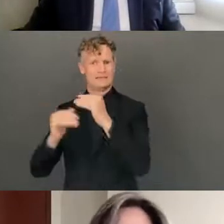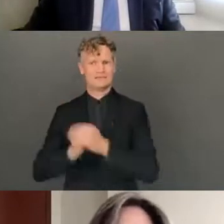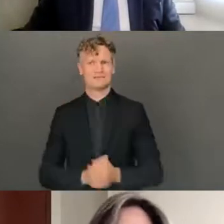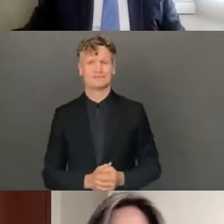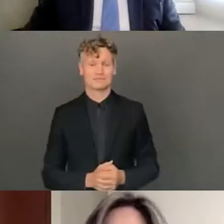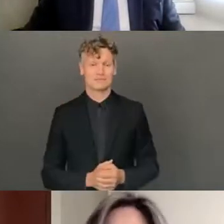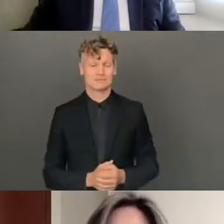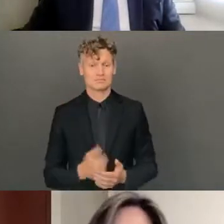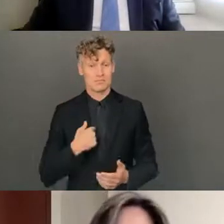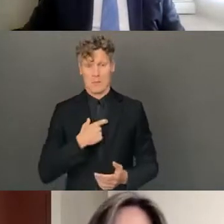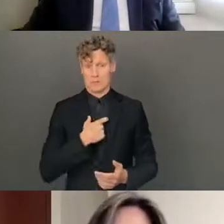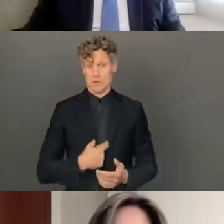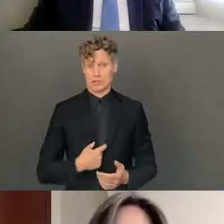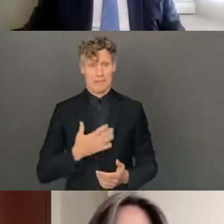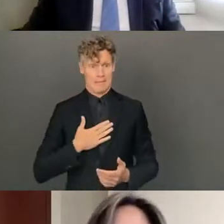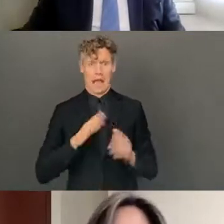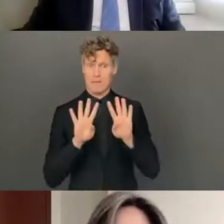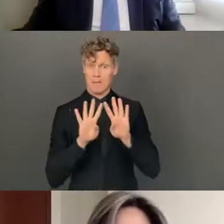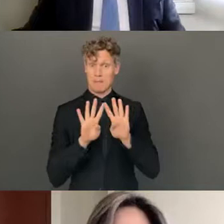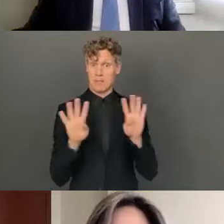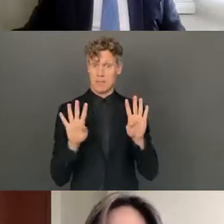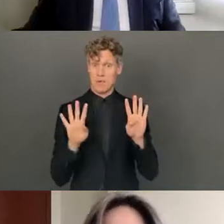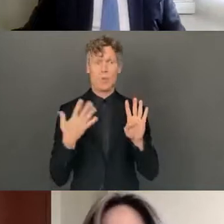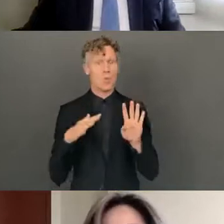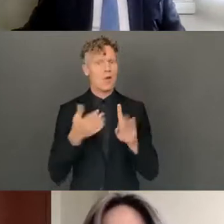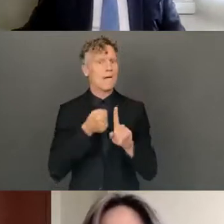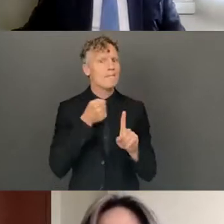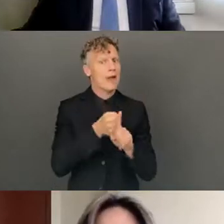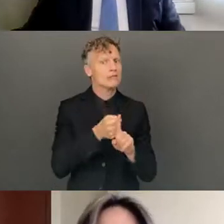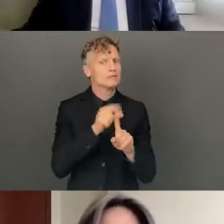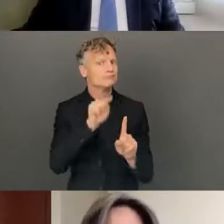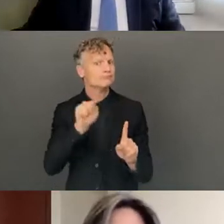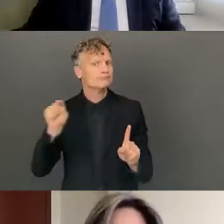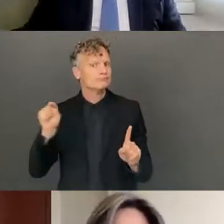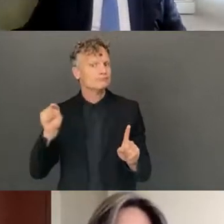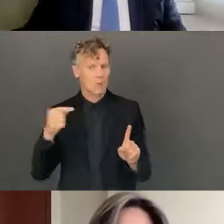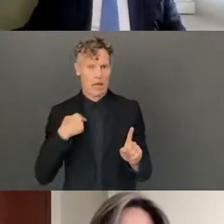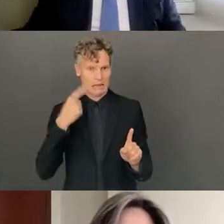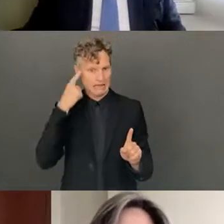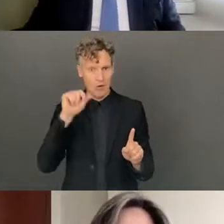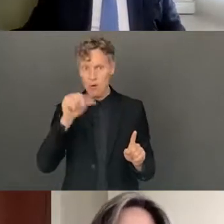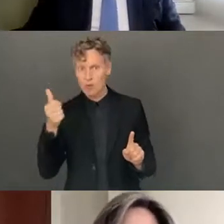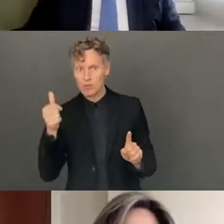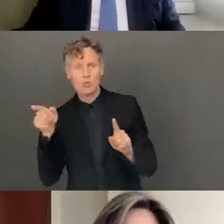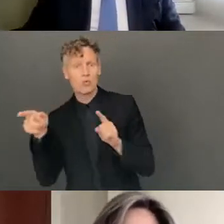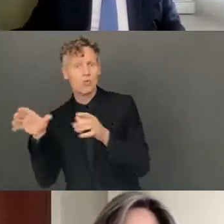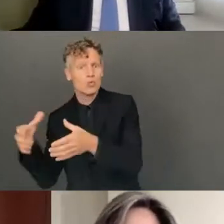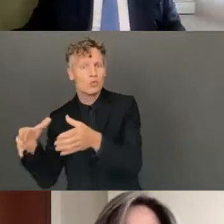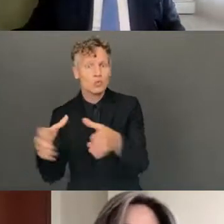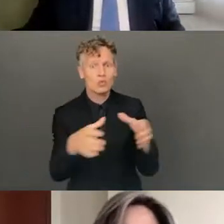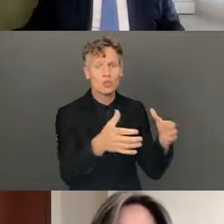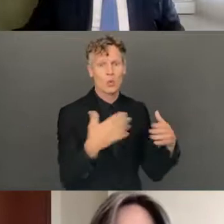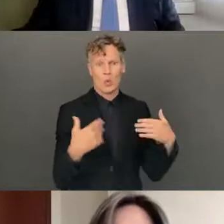comité directeur a été impacté et je ne peux qu'imaginer les difficultés et les barrières dont les autres